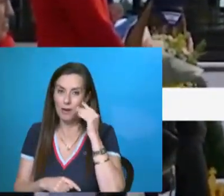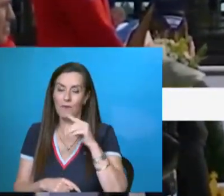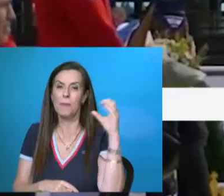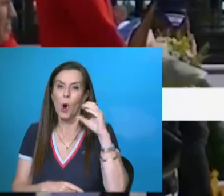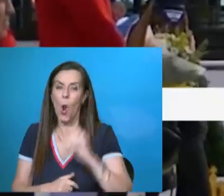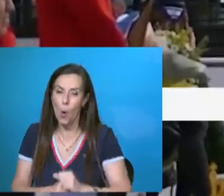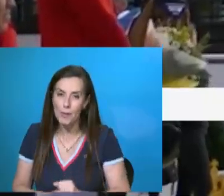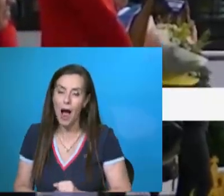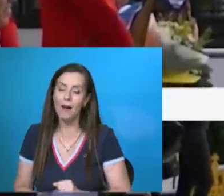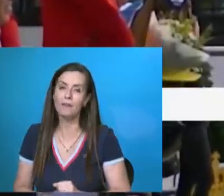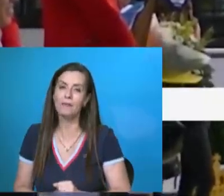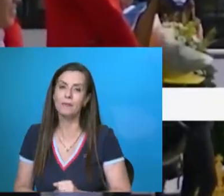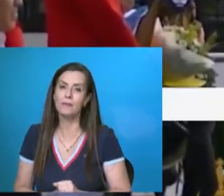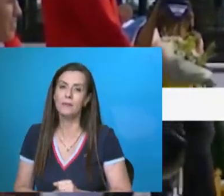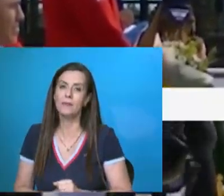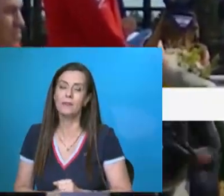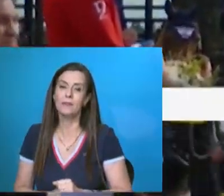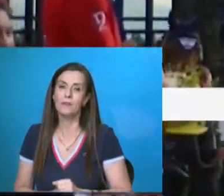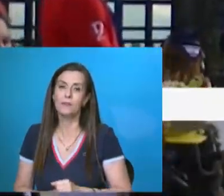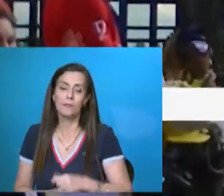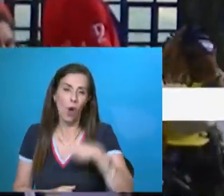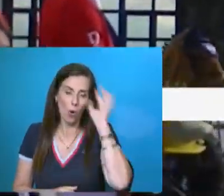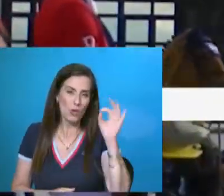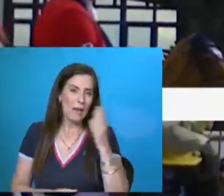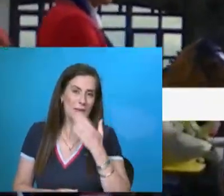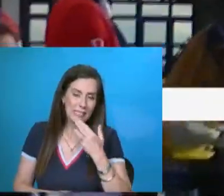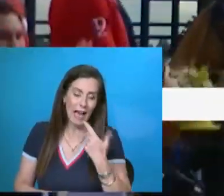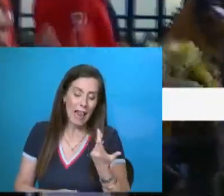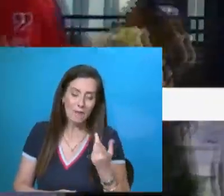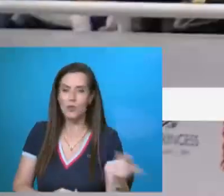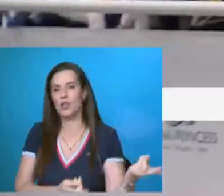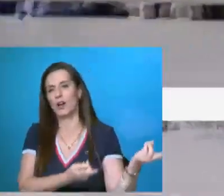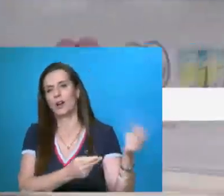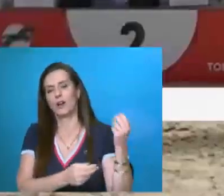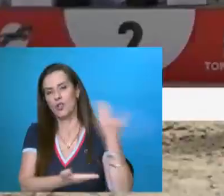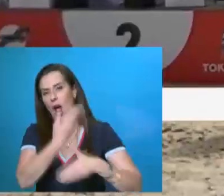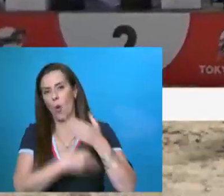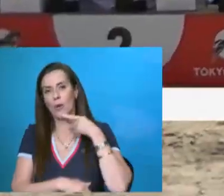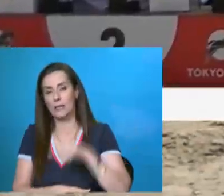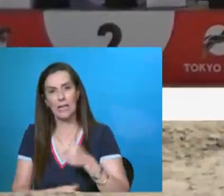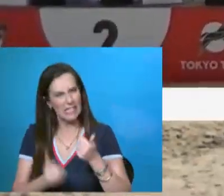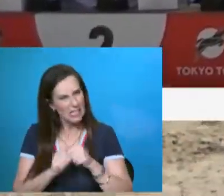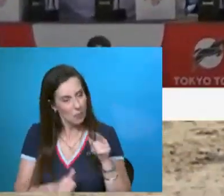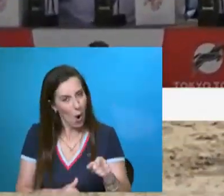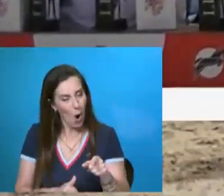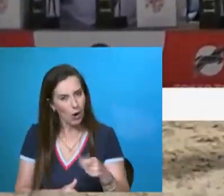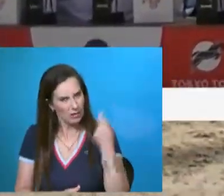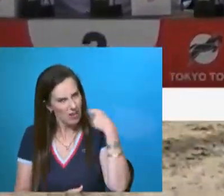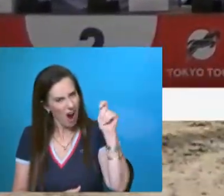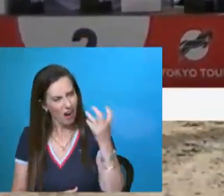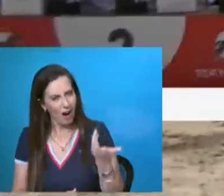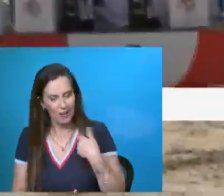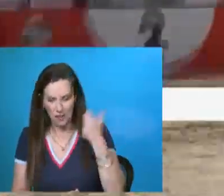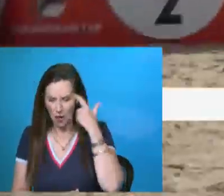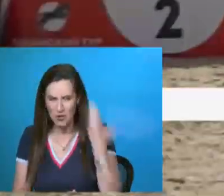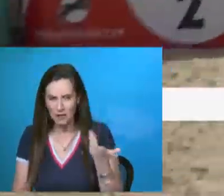בנים של ישראלים או יהודים שעשו עלייה. זה ספוט די יקר, אני רק חושבת על הבלגן